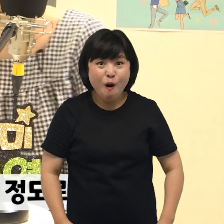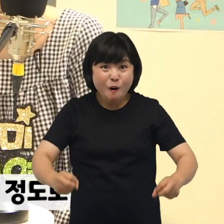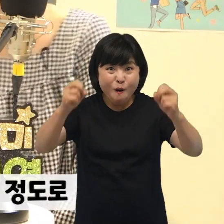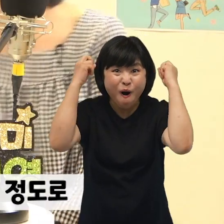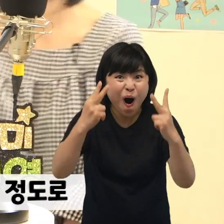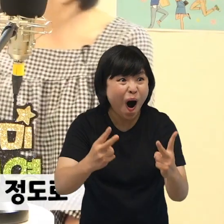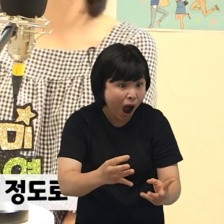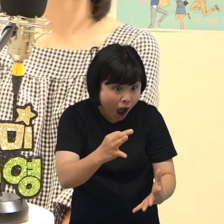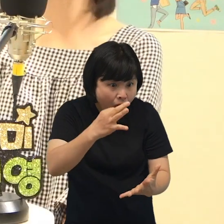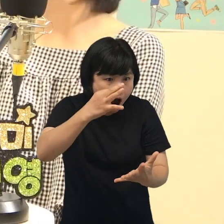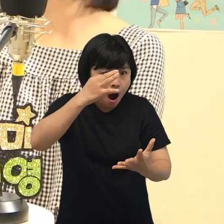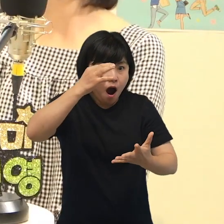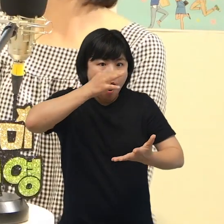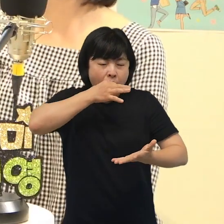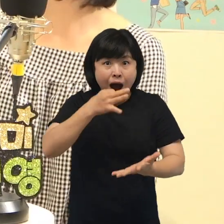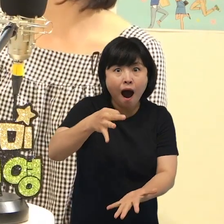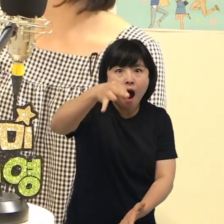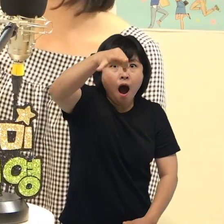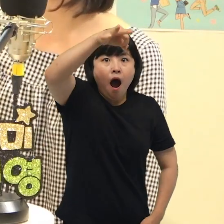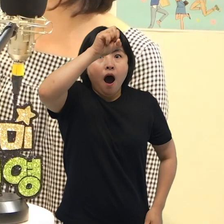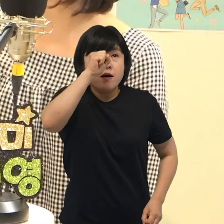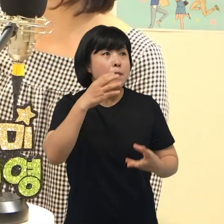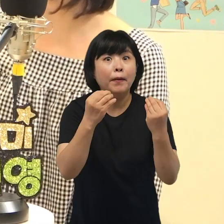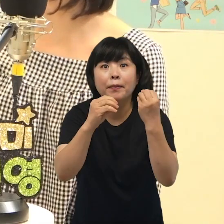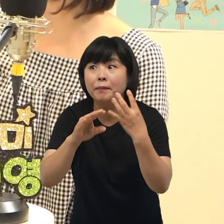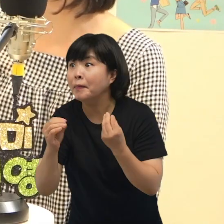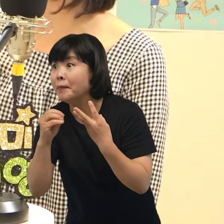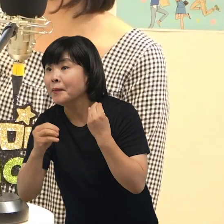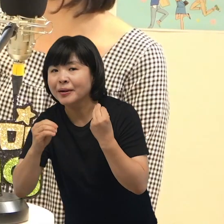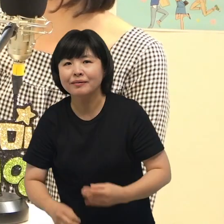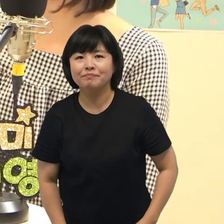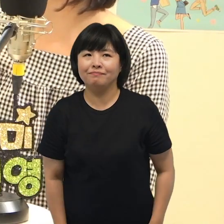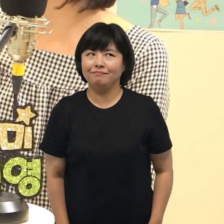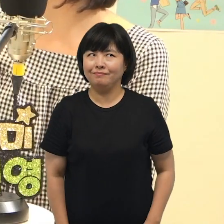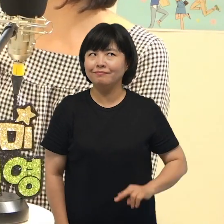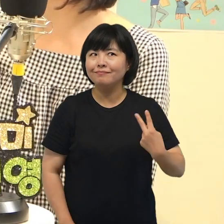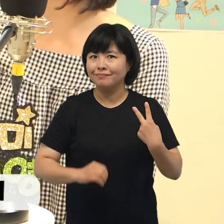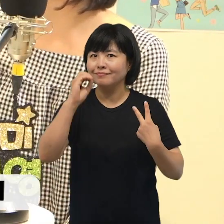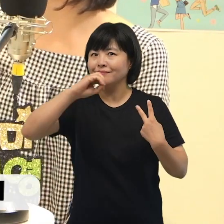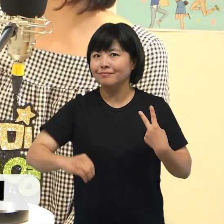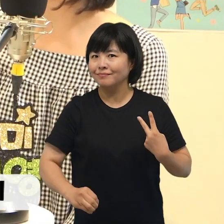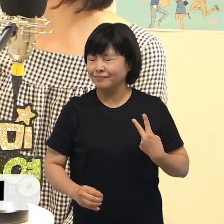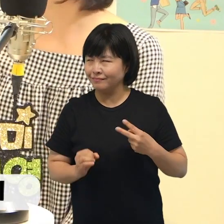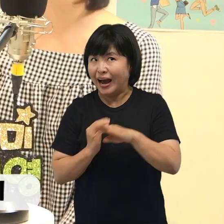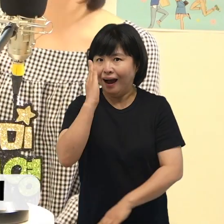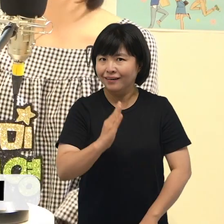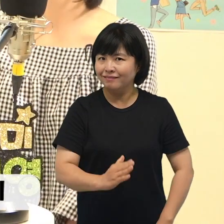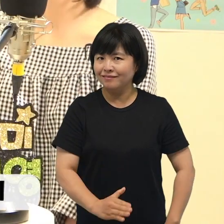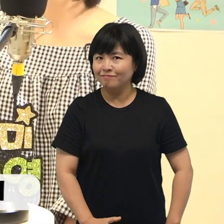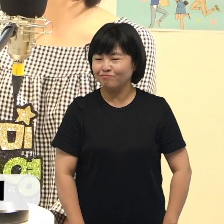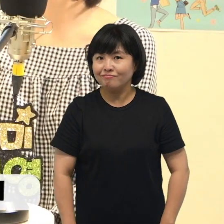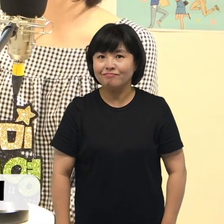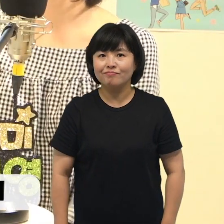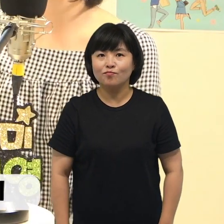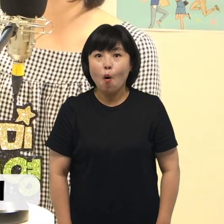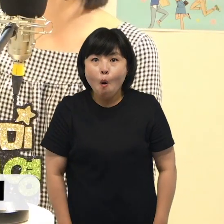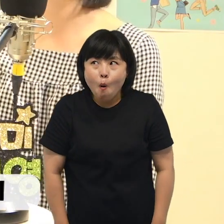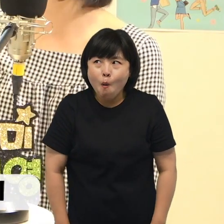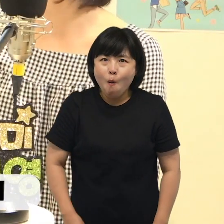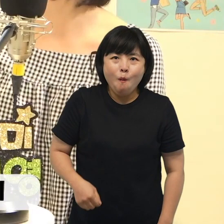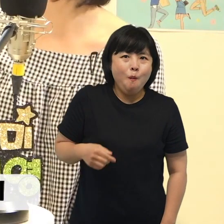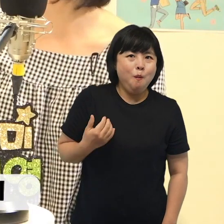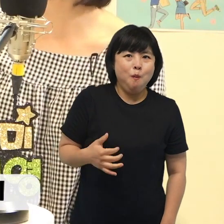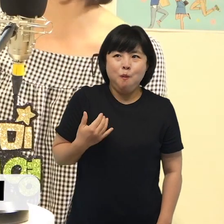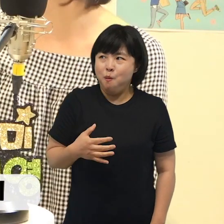생각을 할 정도로 굉장한 수익률을 맞고 몇 이제 퍼센트 오르셨나요? 200%를 와. 넘게